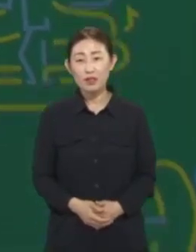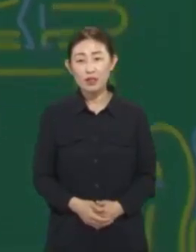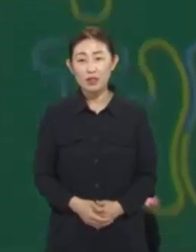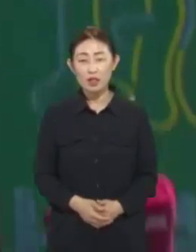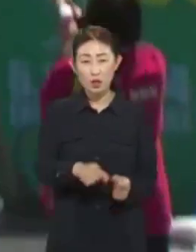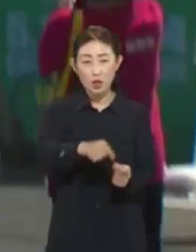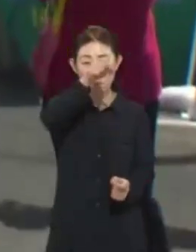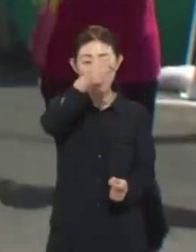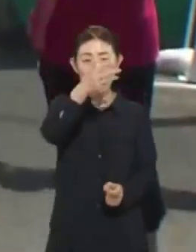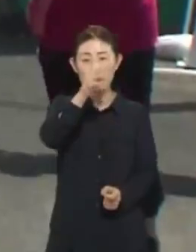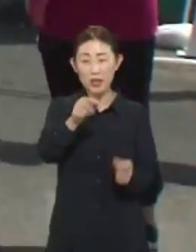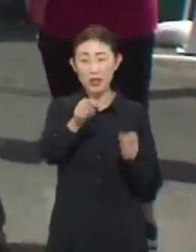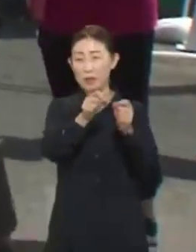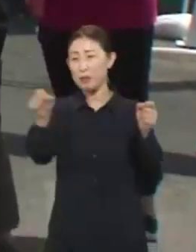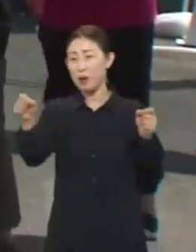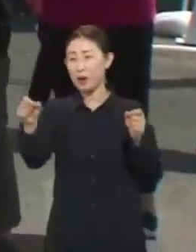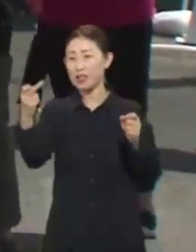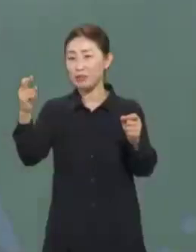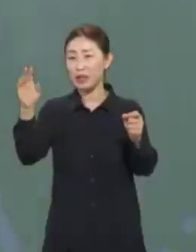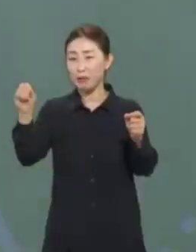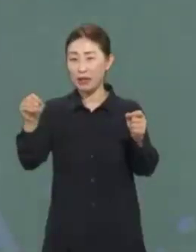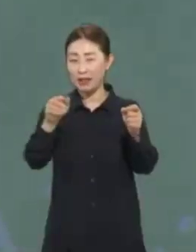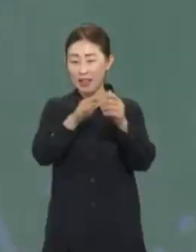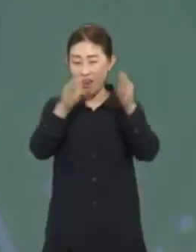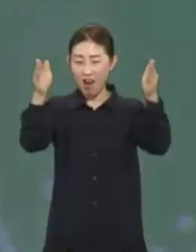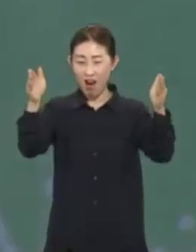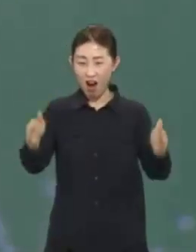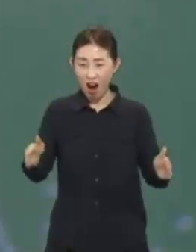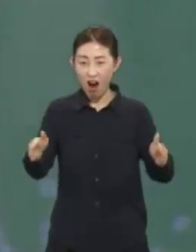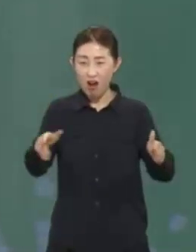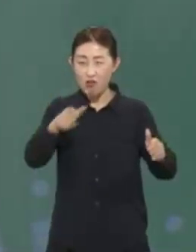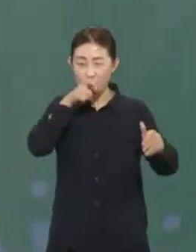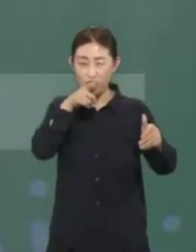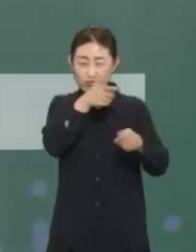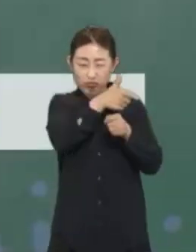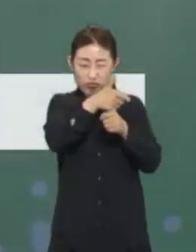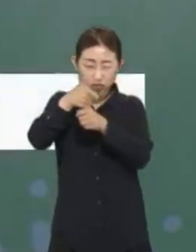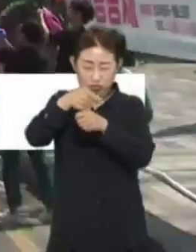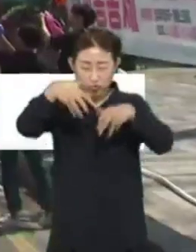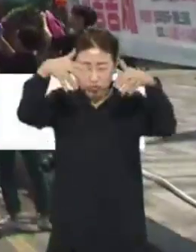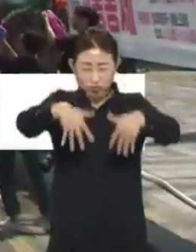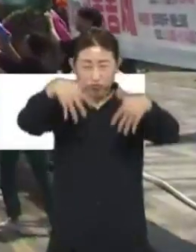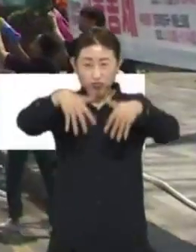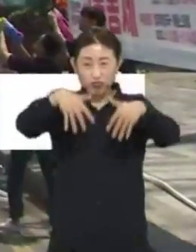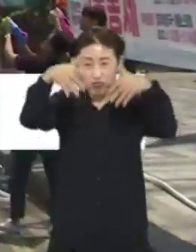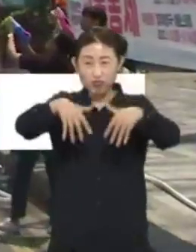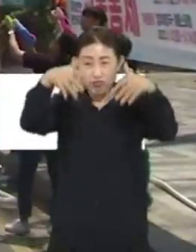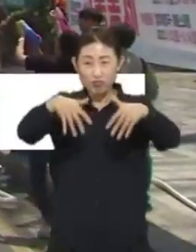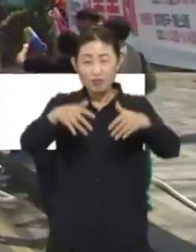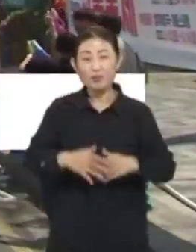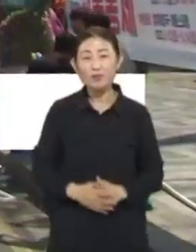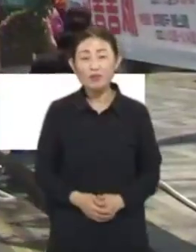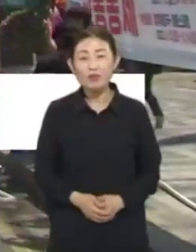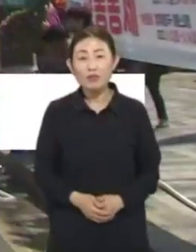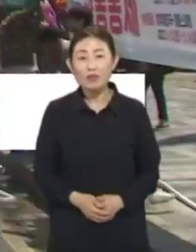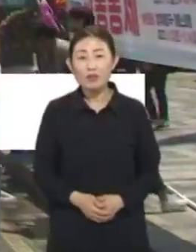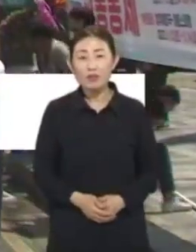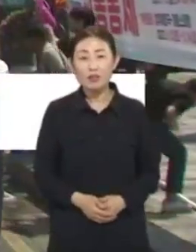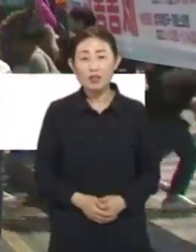높이 8m, 폭 12m에 달하는 대형 워터게이트를 중심으로 시원한 물줄기와 물폭탄이